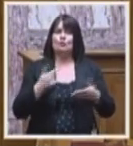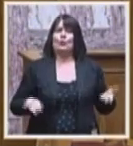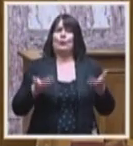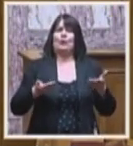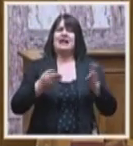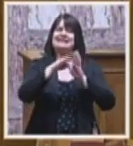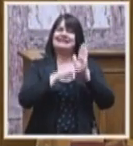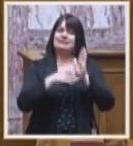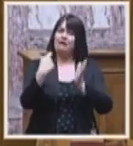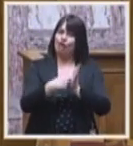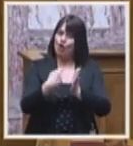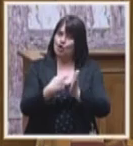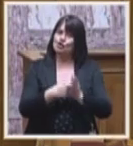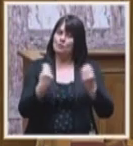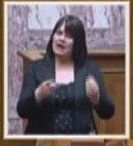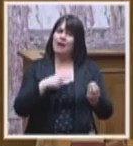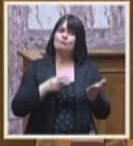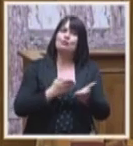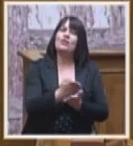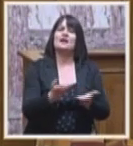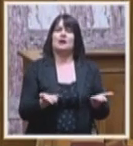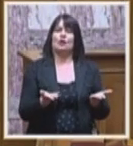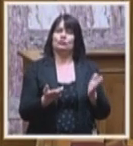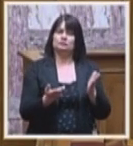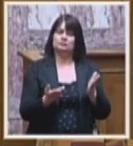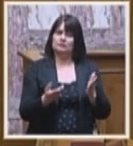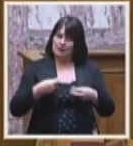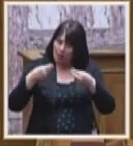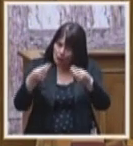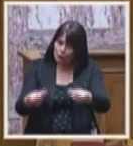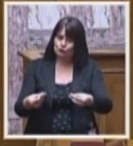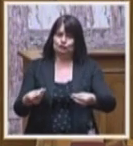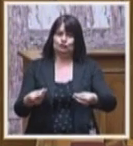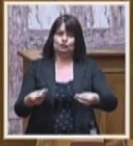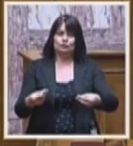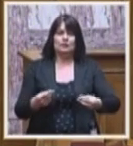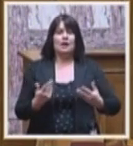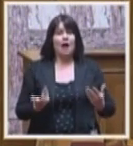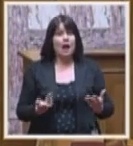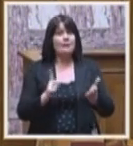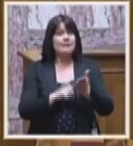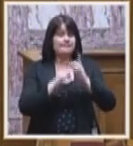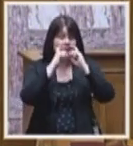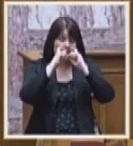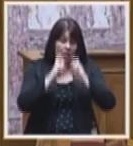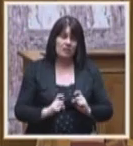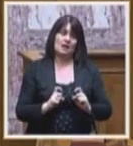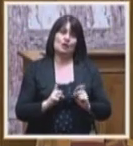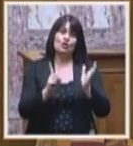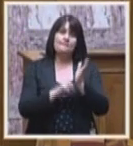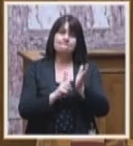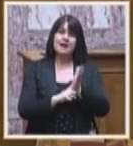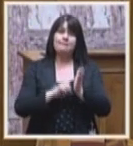φορολογικό σύστημα και δικαιότερο φορολογικό σύστημα, αλλά είναι πατριωτικό καθήκον όλο αυτό το σύστημα